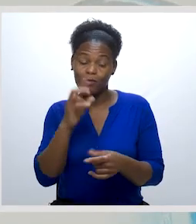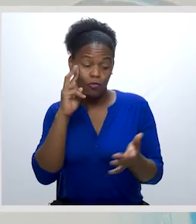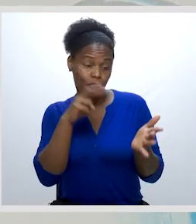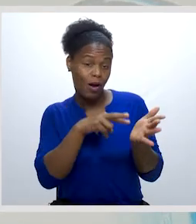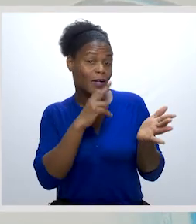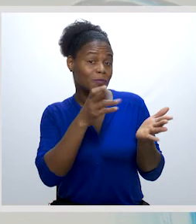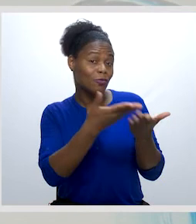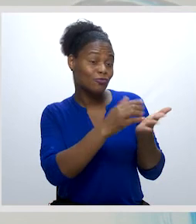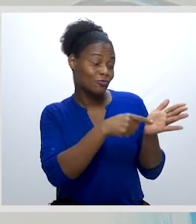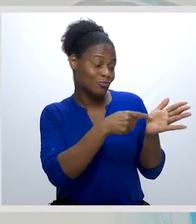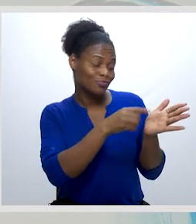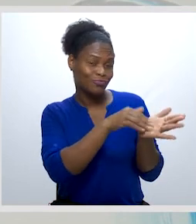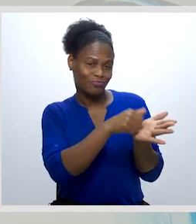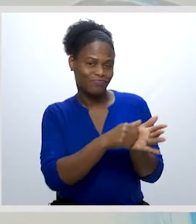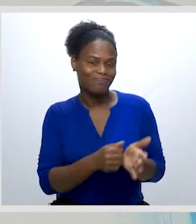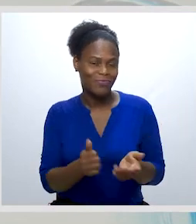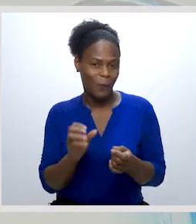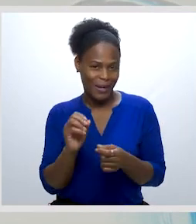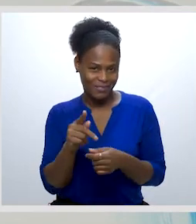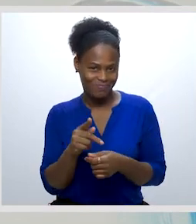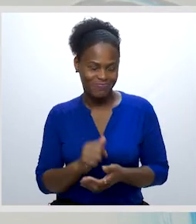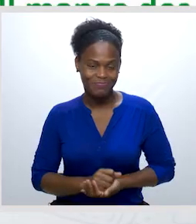vos réponses. OK?